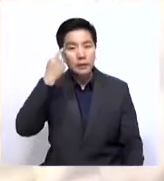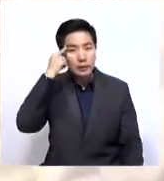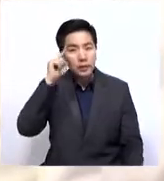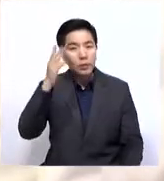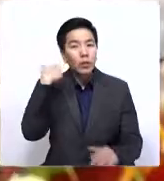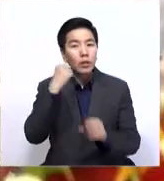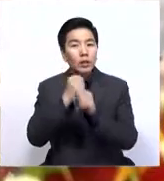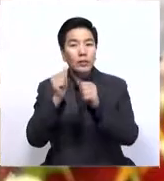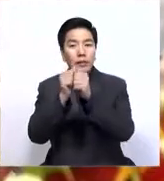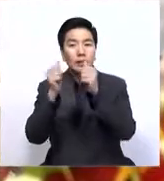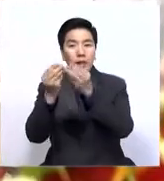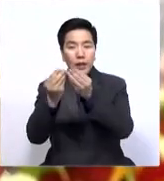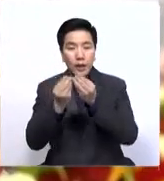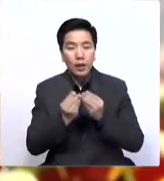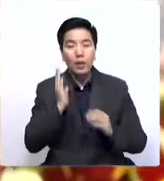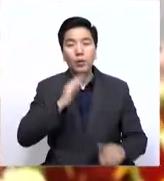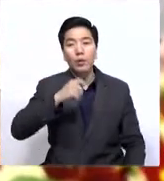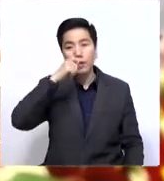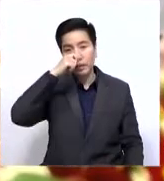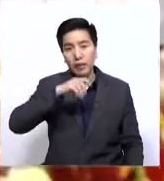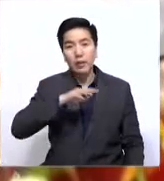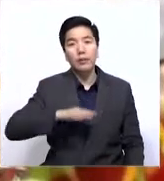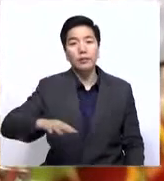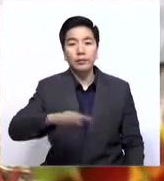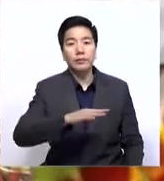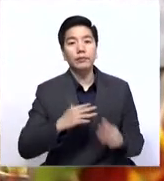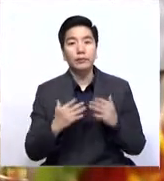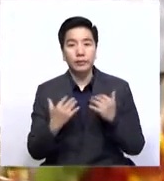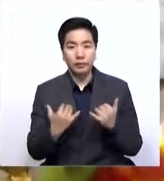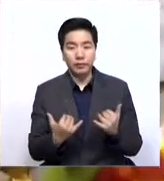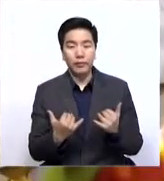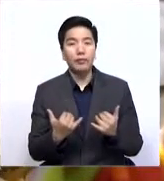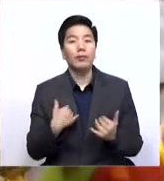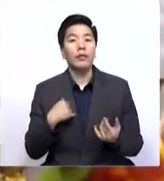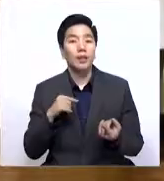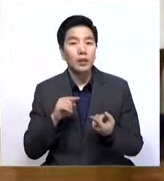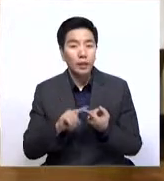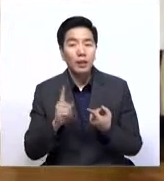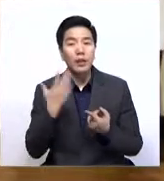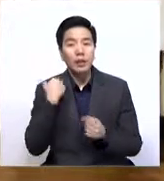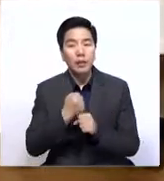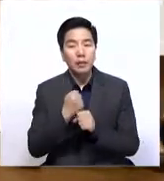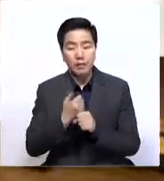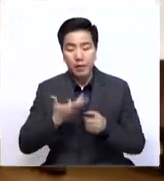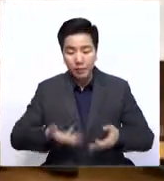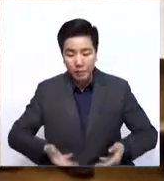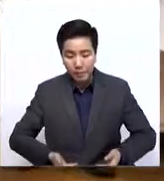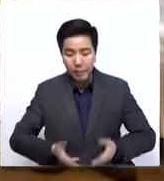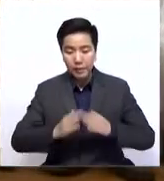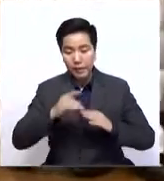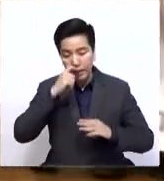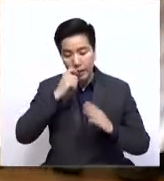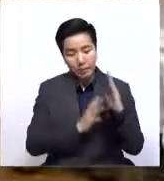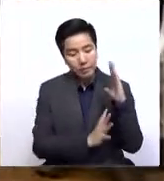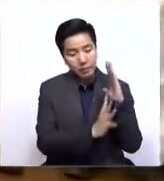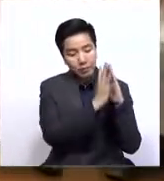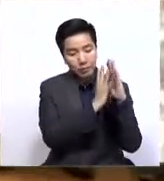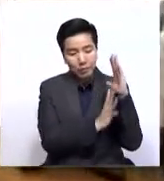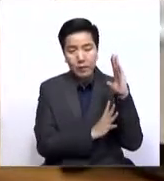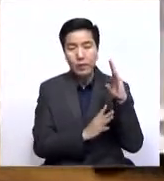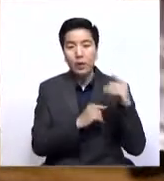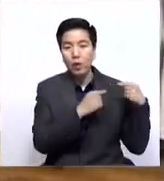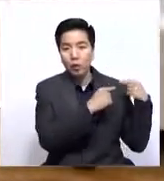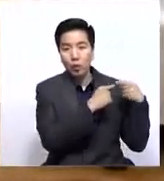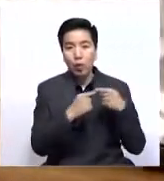งพระมหากรุณาธิคุณของพระบาทสมเด็จพระพุทธยอดฟ้าจุฬาโลกมหาราชที่ทรงสร้างบ้านเมืองให้เป็นปึกแผ่นมาจนถึงปัจ